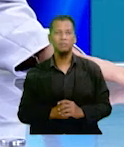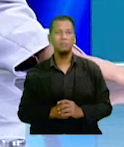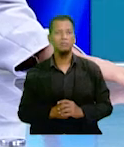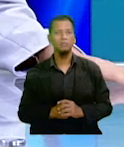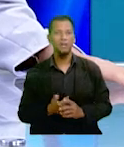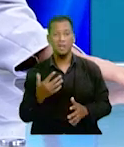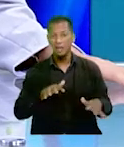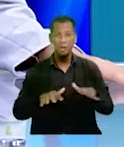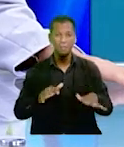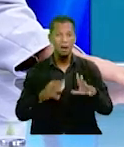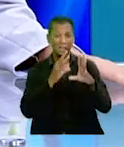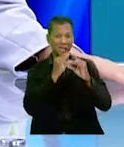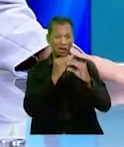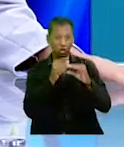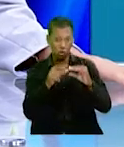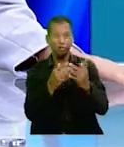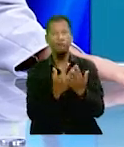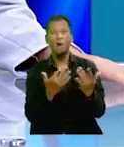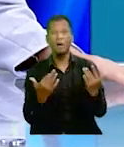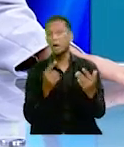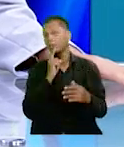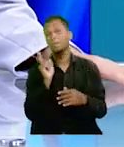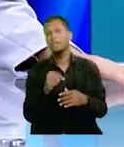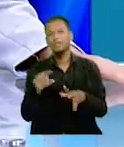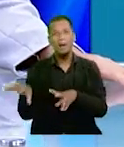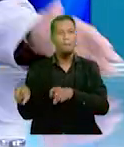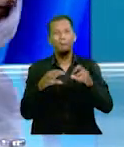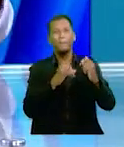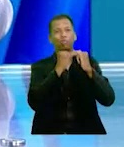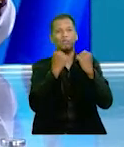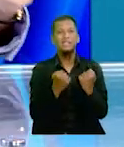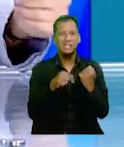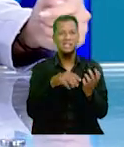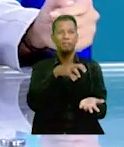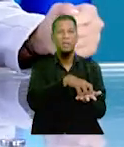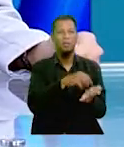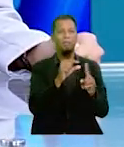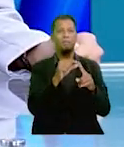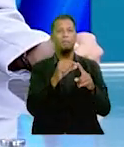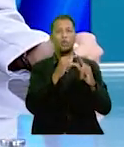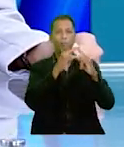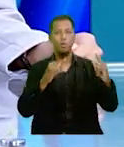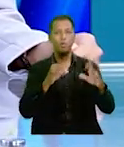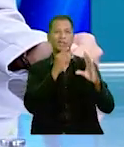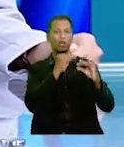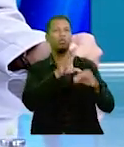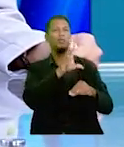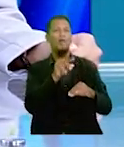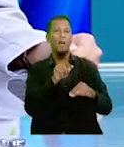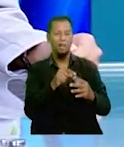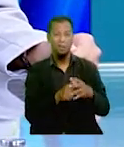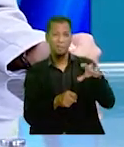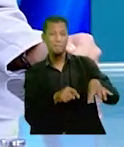Pemirsa, pasca gempa di Cianjur, warga terpaksa mengungsi ke berbagai lokasi pengungsian. Salah satunya adalah posko pengungsian Pendopo Cianjur, Jawa